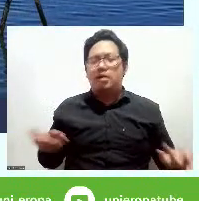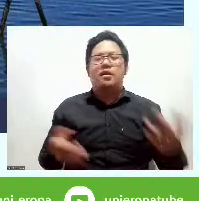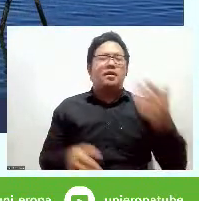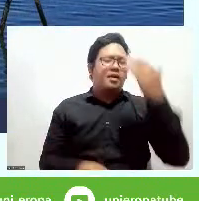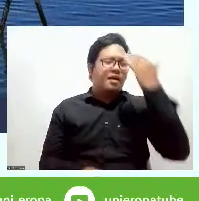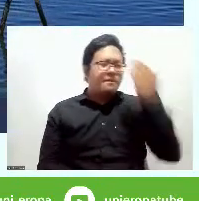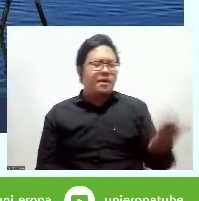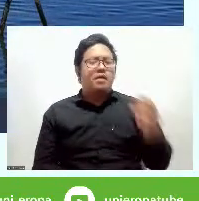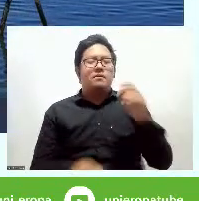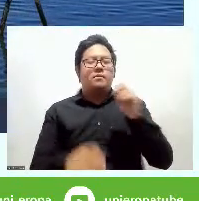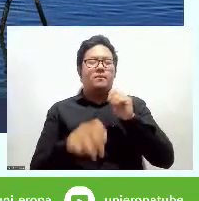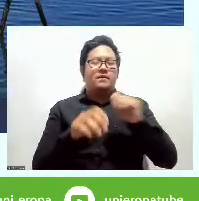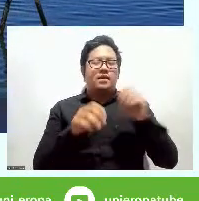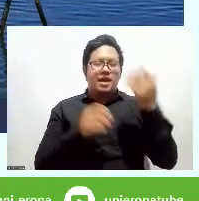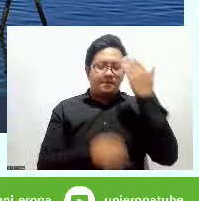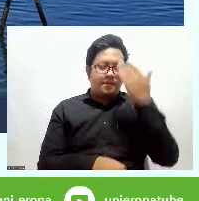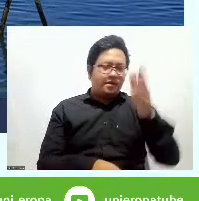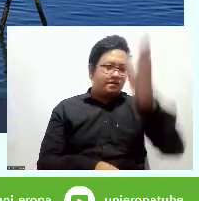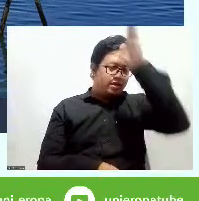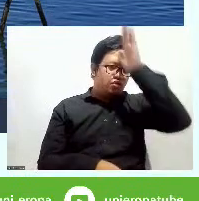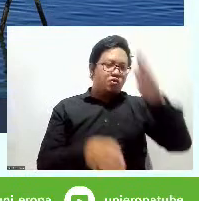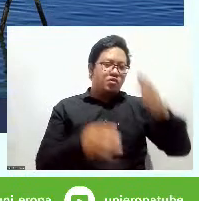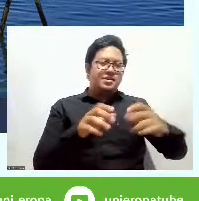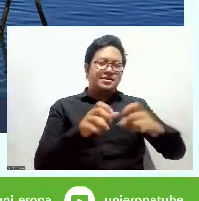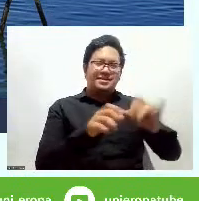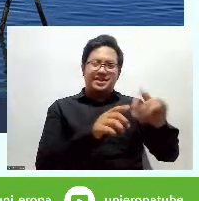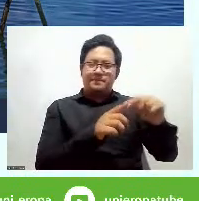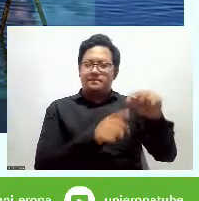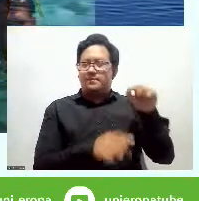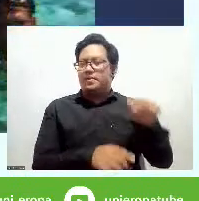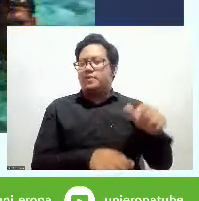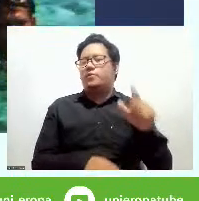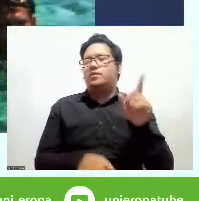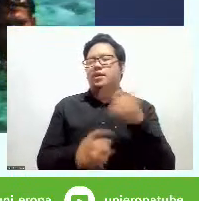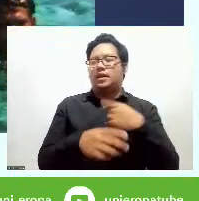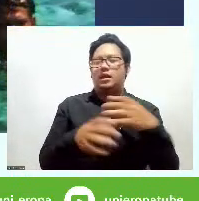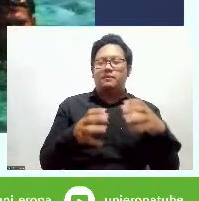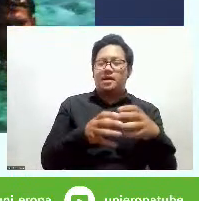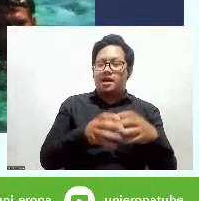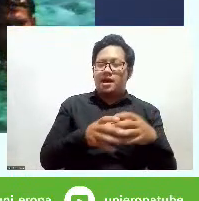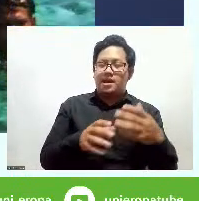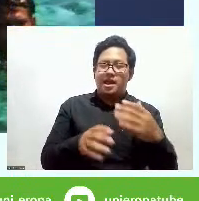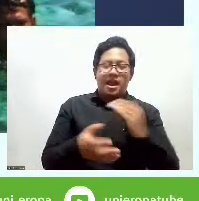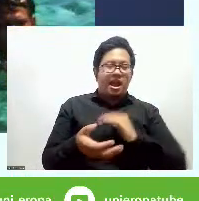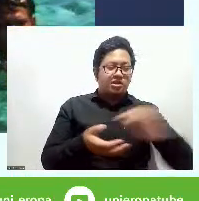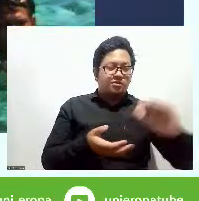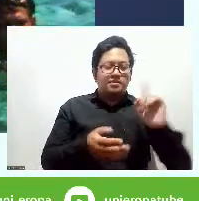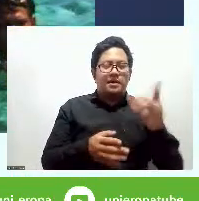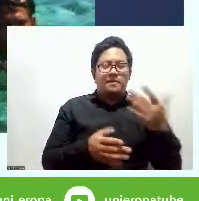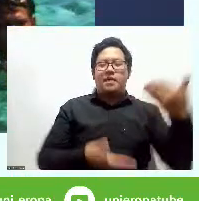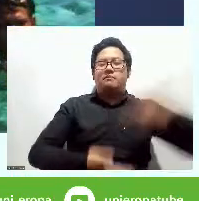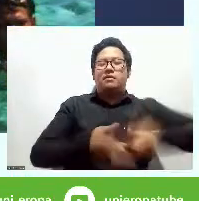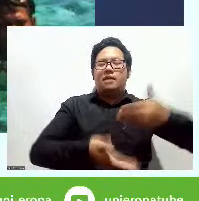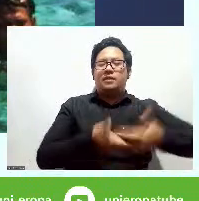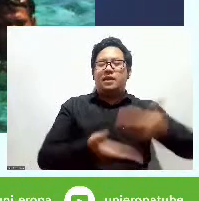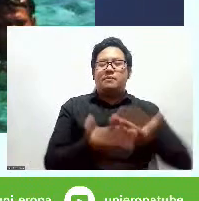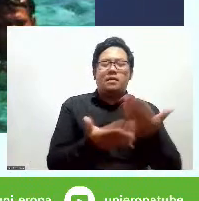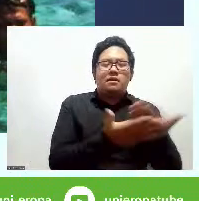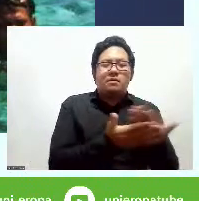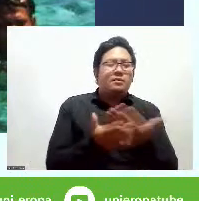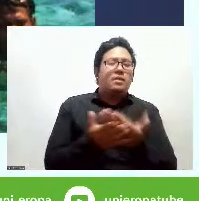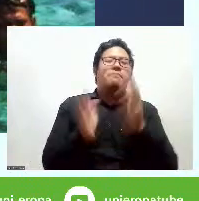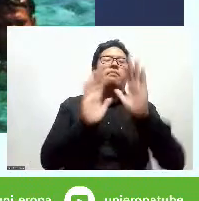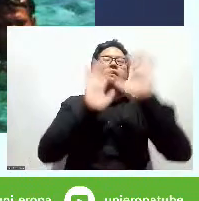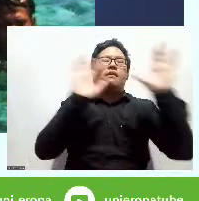karena dimananya pernyataan itu tinggi nah eh ini yang sebetulnya karena memang